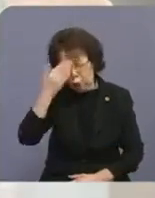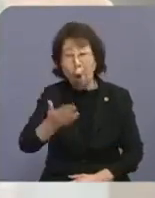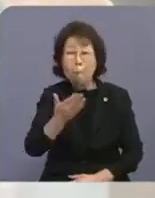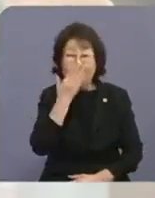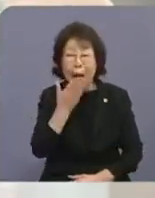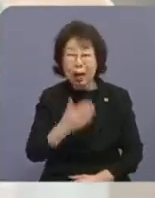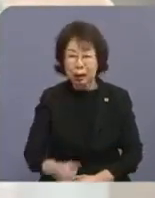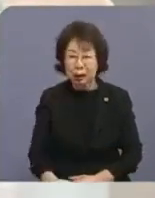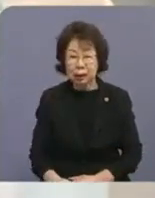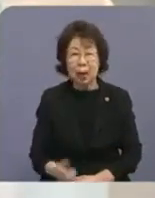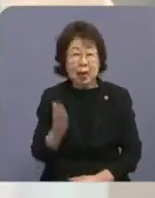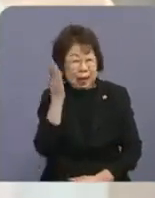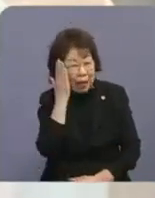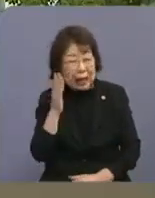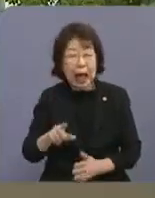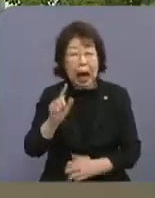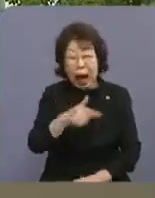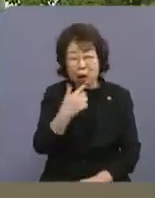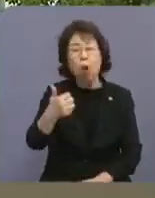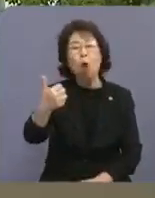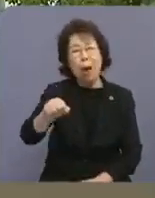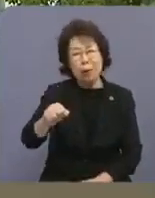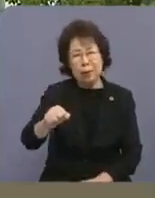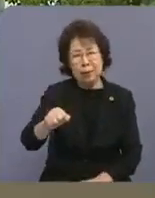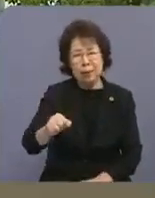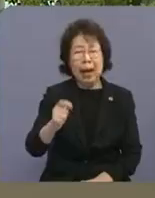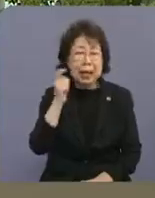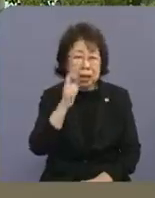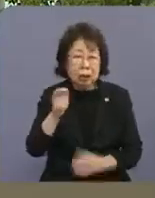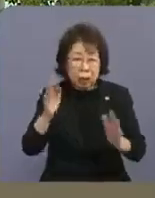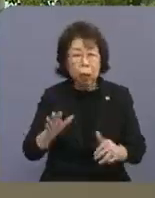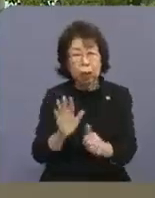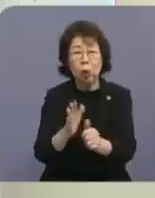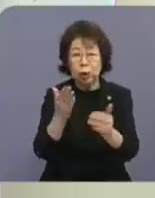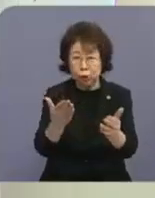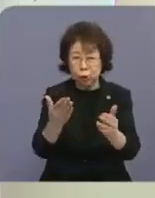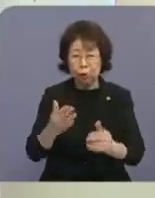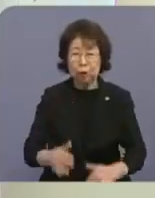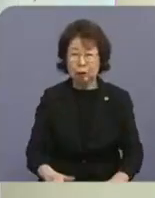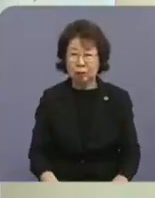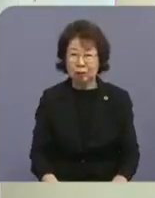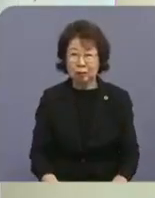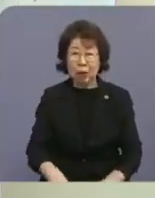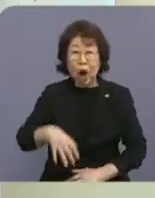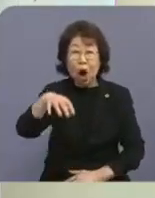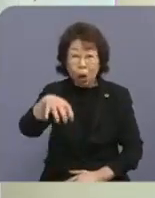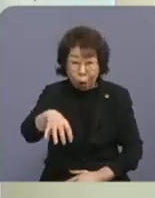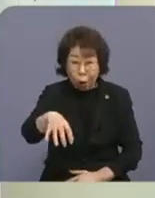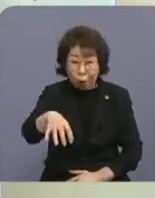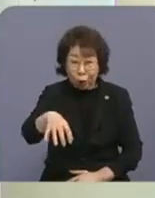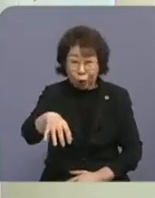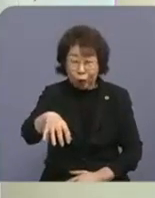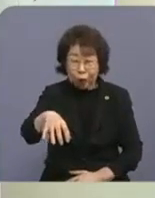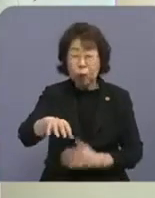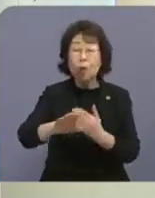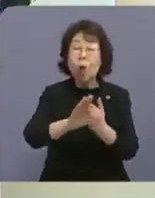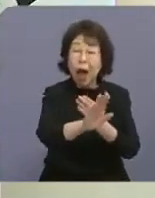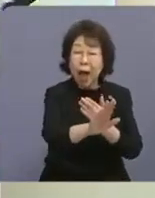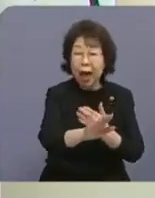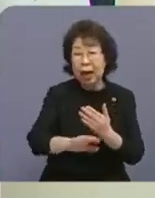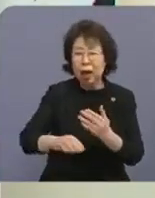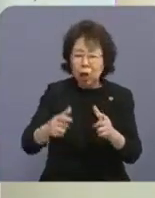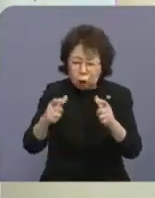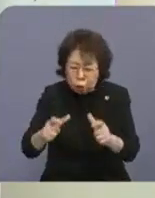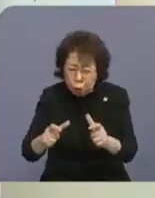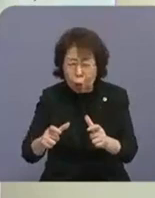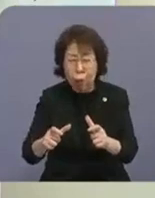가능하고 숙박의 경우 하루 5만 원씩 최대 10일간 지원합니다. 이 워케이션 거점센터 외에도 규모가